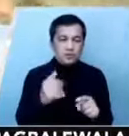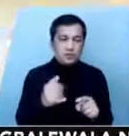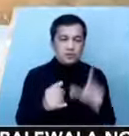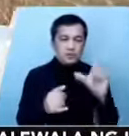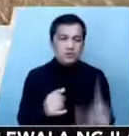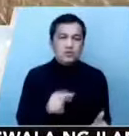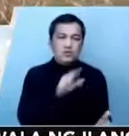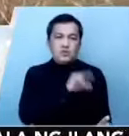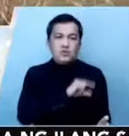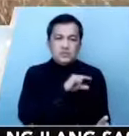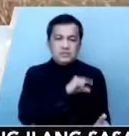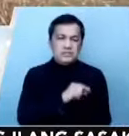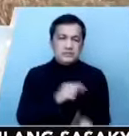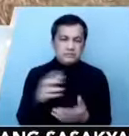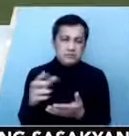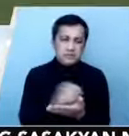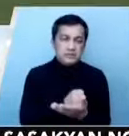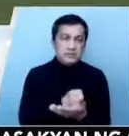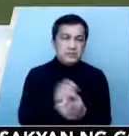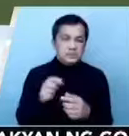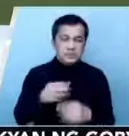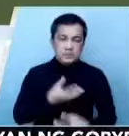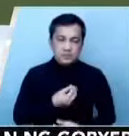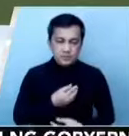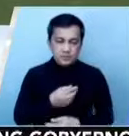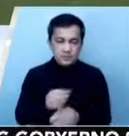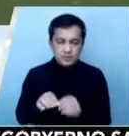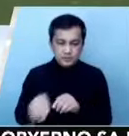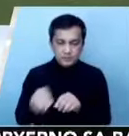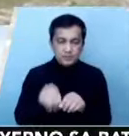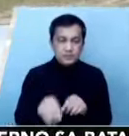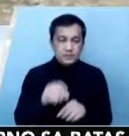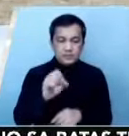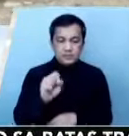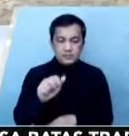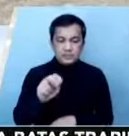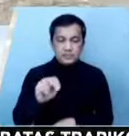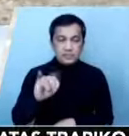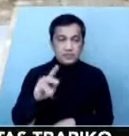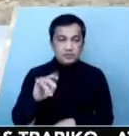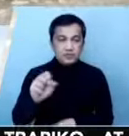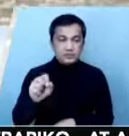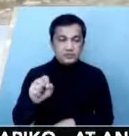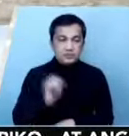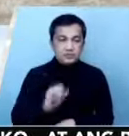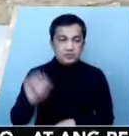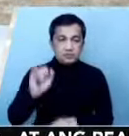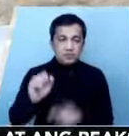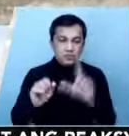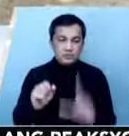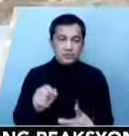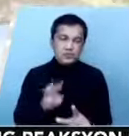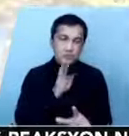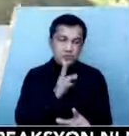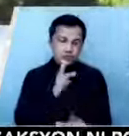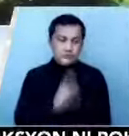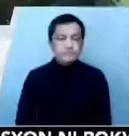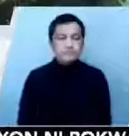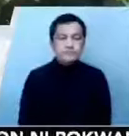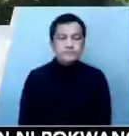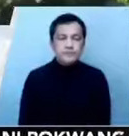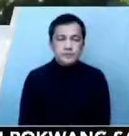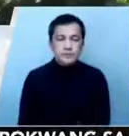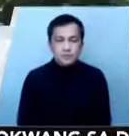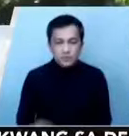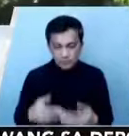ani. Nangangamba na rin ang ilang magsasaka sa San Nicolas, Ilocos dahil sa bumababang level ng imbaka ng tubig. Kung abutin pa ng Mayo